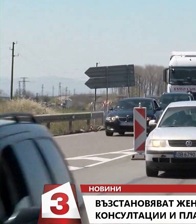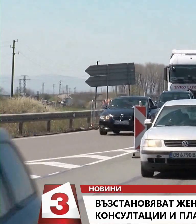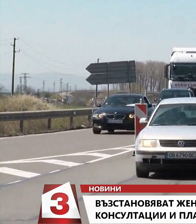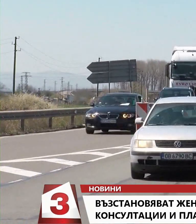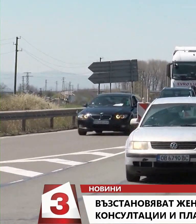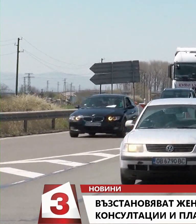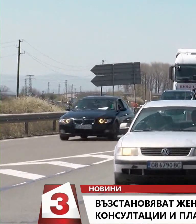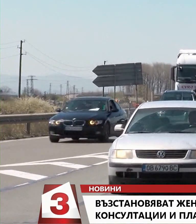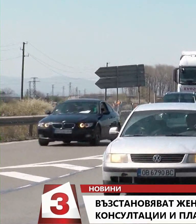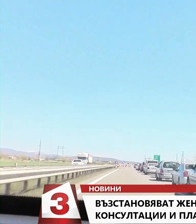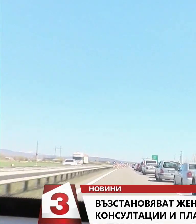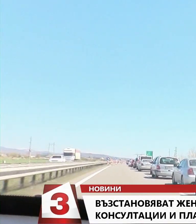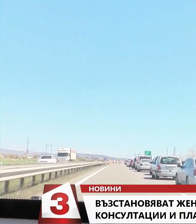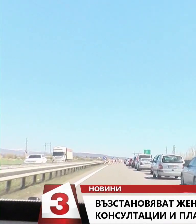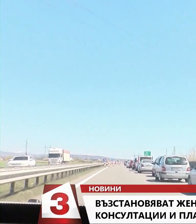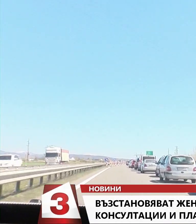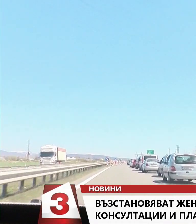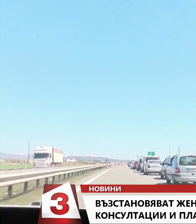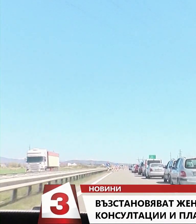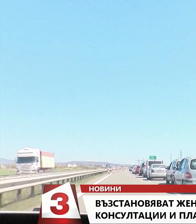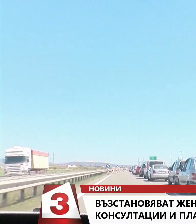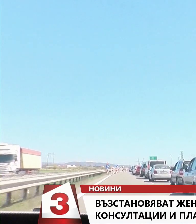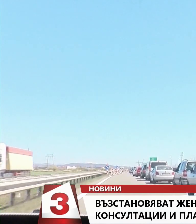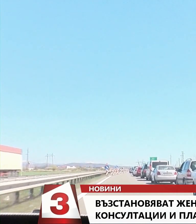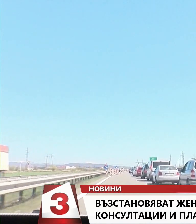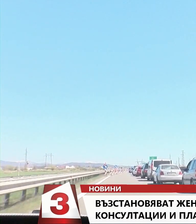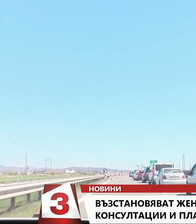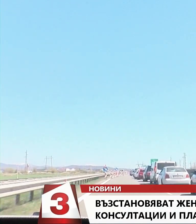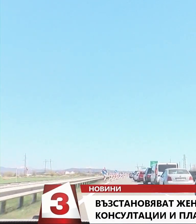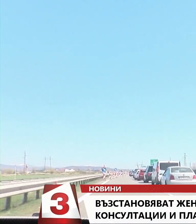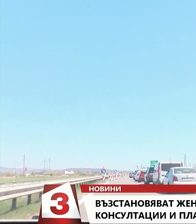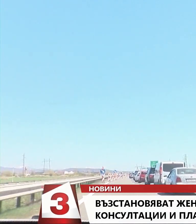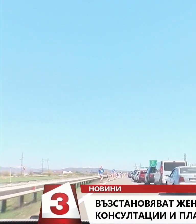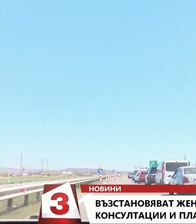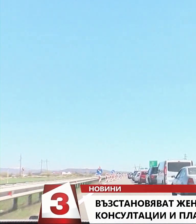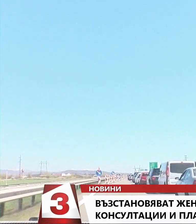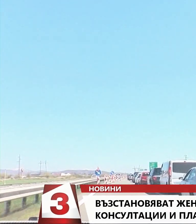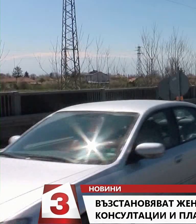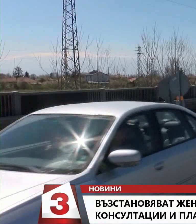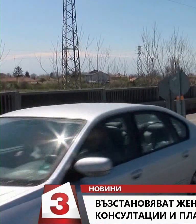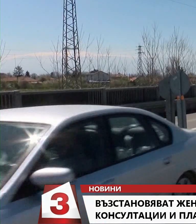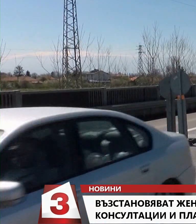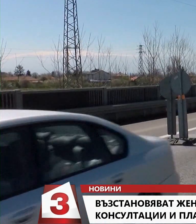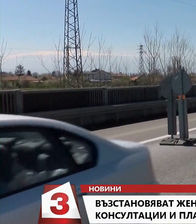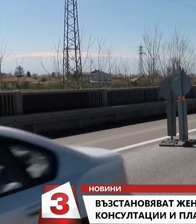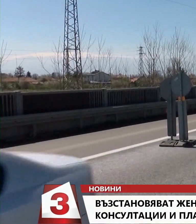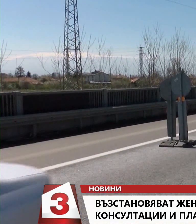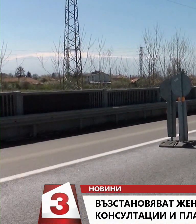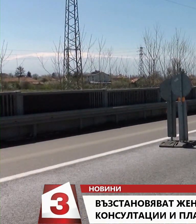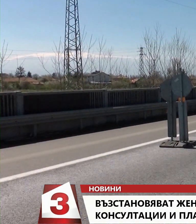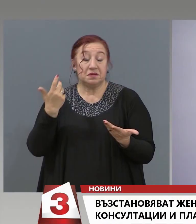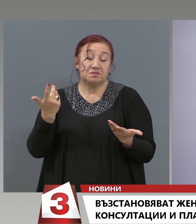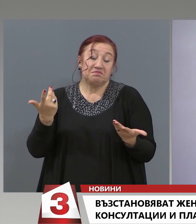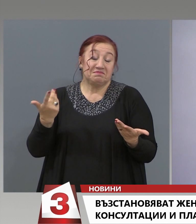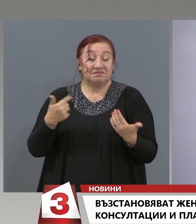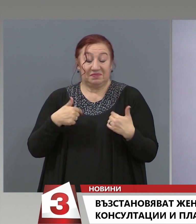България е с най-низка смъртност от коронавирус на Балканите и на второ място в Европа благодарение на противоепидемиологичните мерки посочиха от